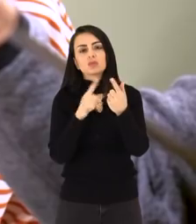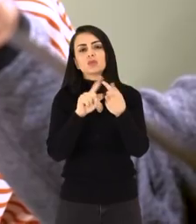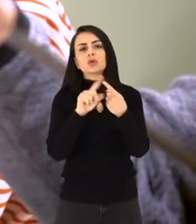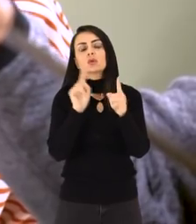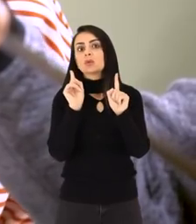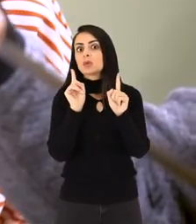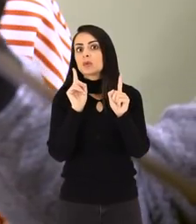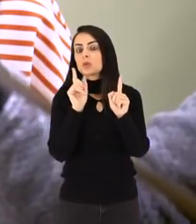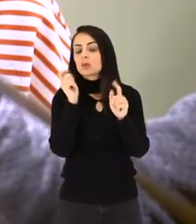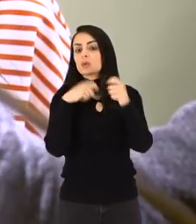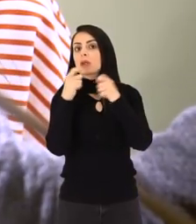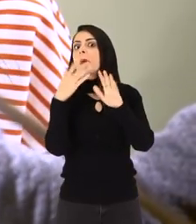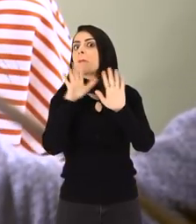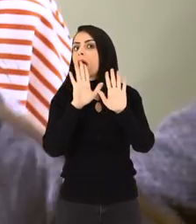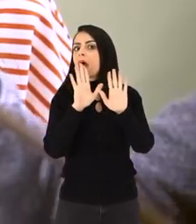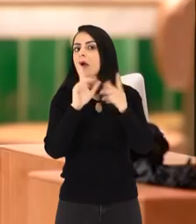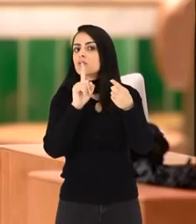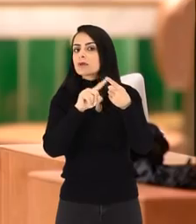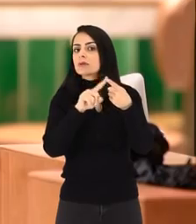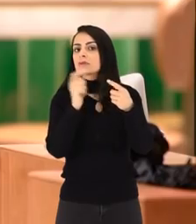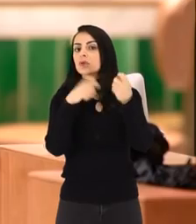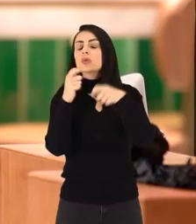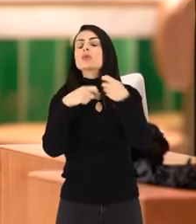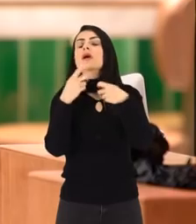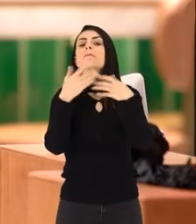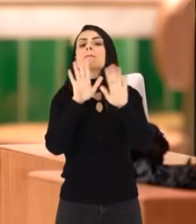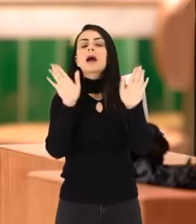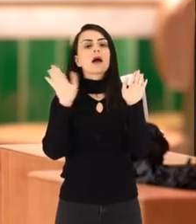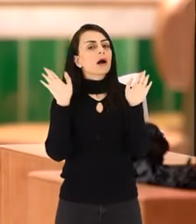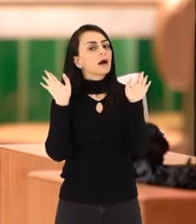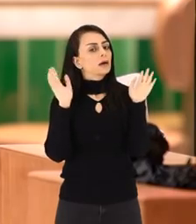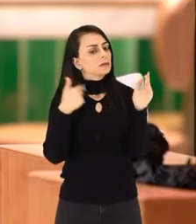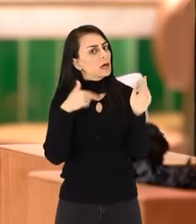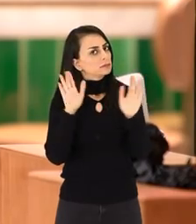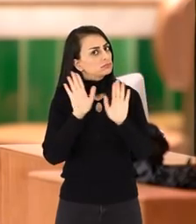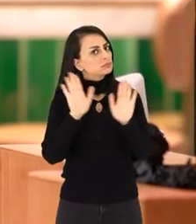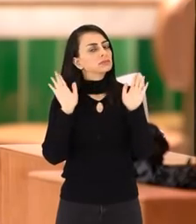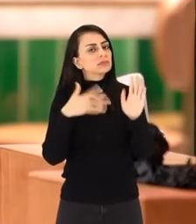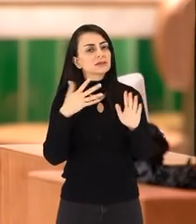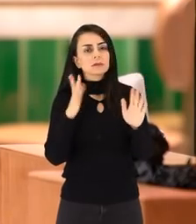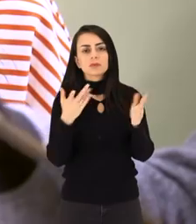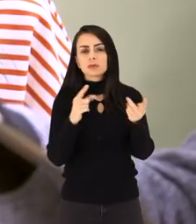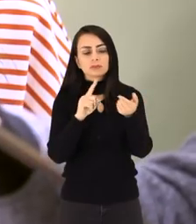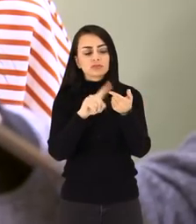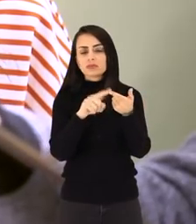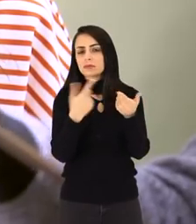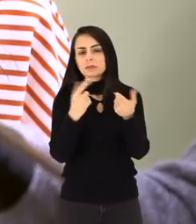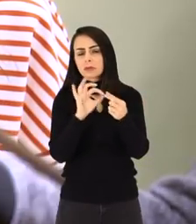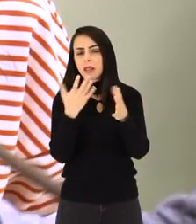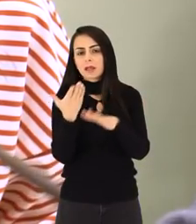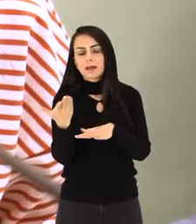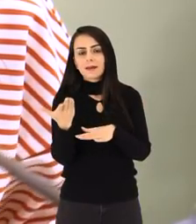kullanmıyoruz. Bak bu çok kritik. Bu. Ben bunu işte artistik olduğunu düşünüyorum mesela. Kesinlikle fena. Yoksa o parmağın ne olacak?